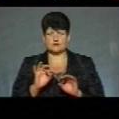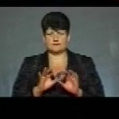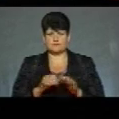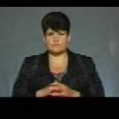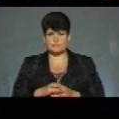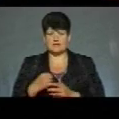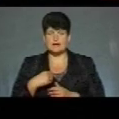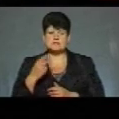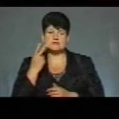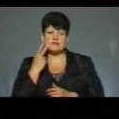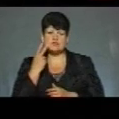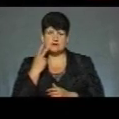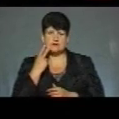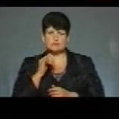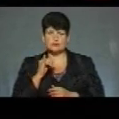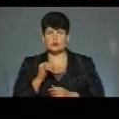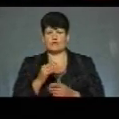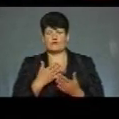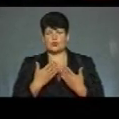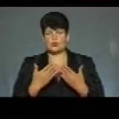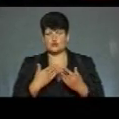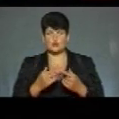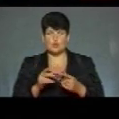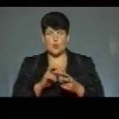Я завжди негативно ставлюсь до обшуку, але,